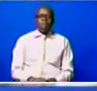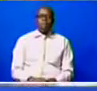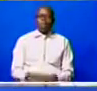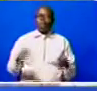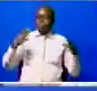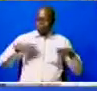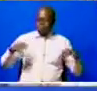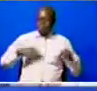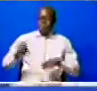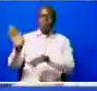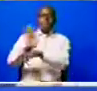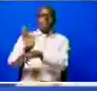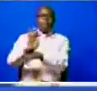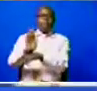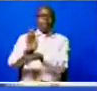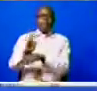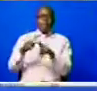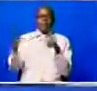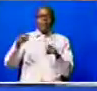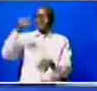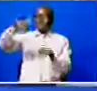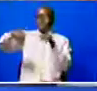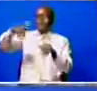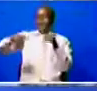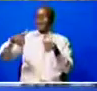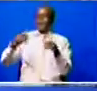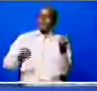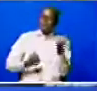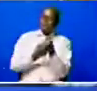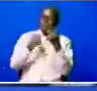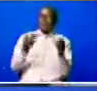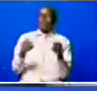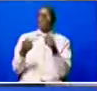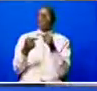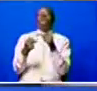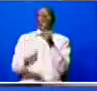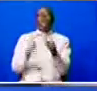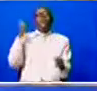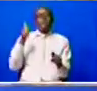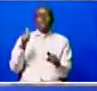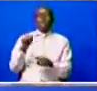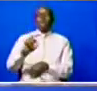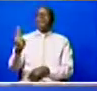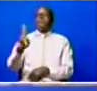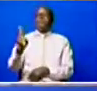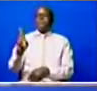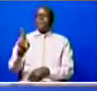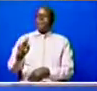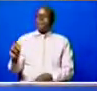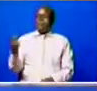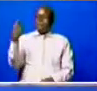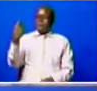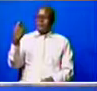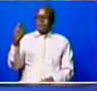Wananchi wa Burundi wakiamkia kura ya maamuzi kuunga au kupinga katiba mpya. Rais wa taifa hilo Pierre